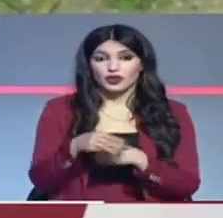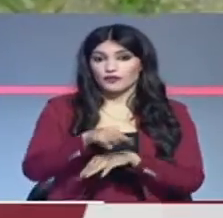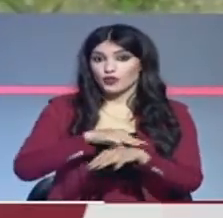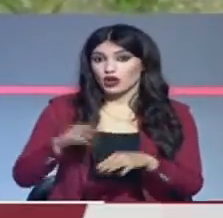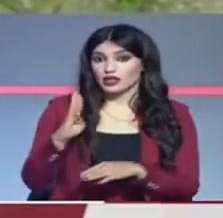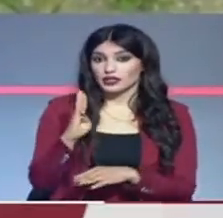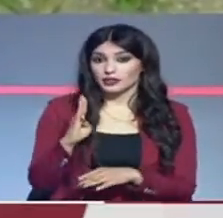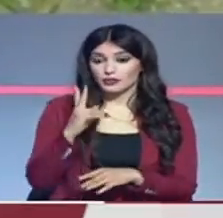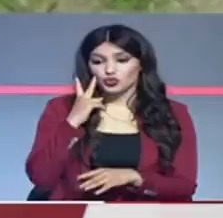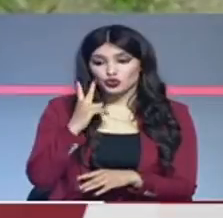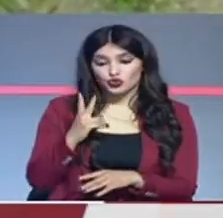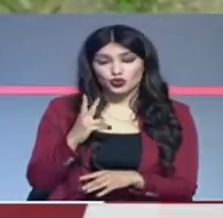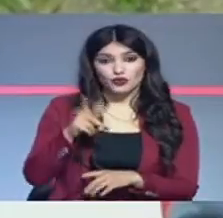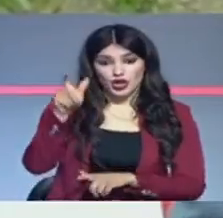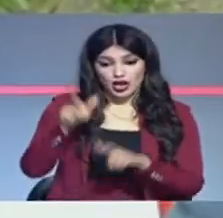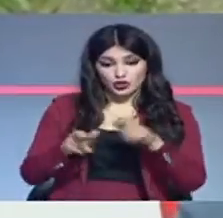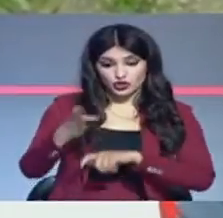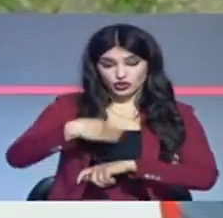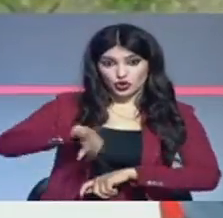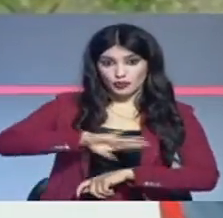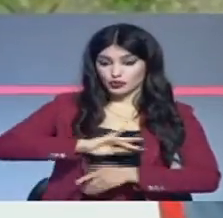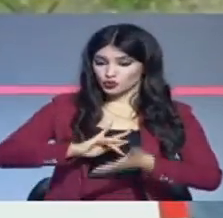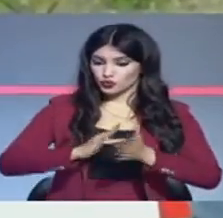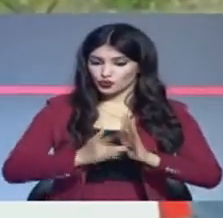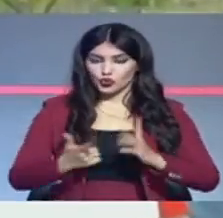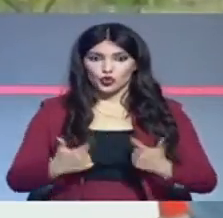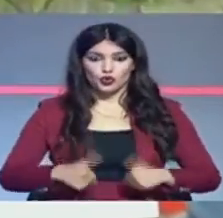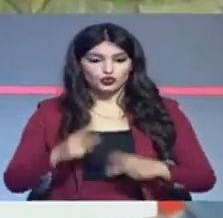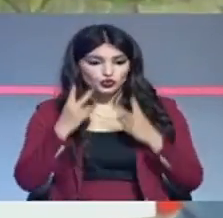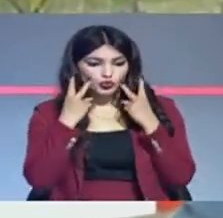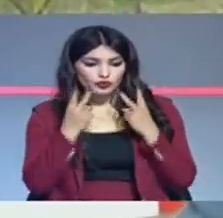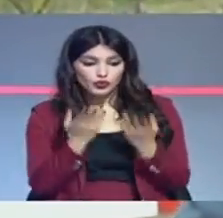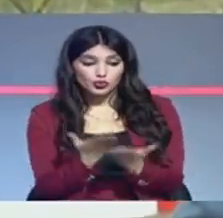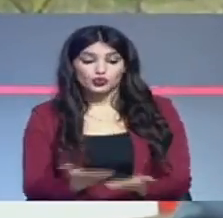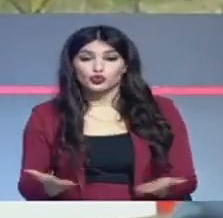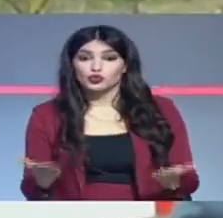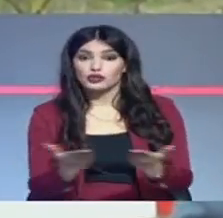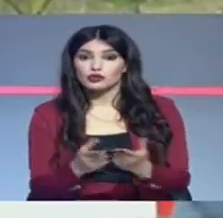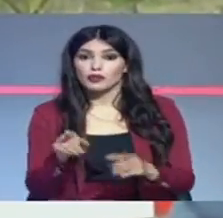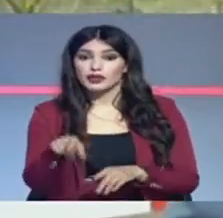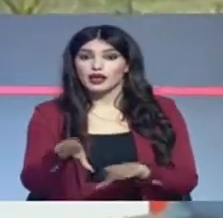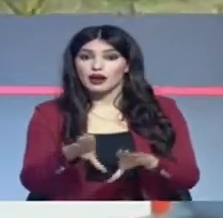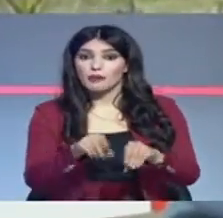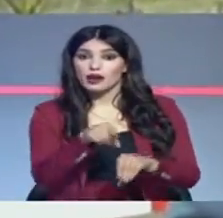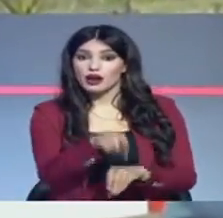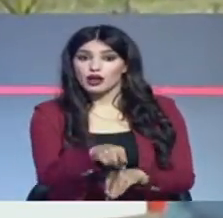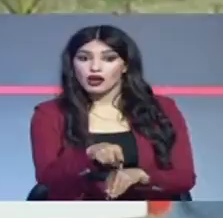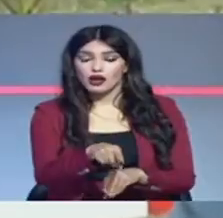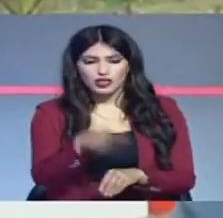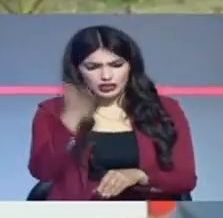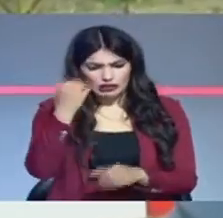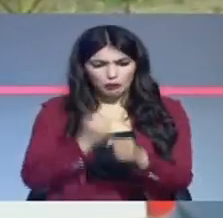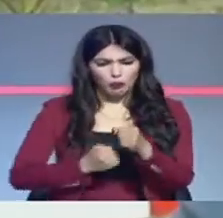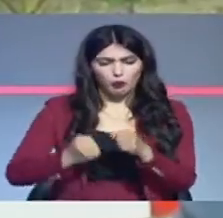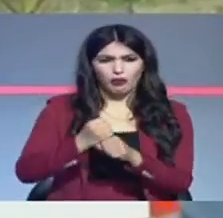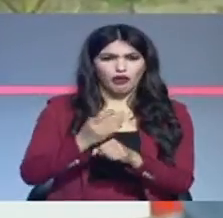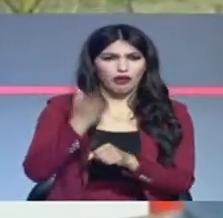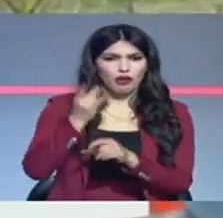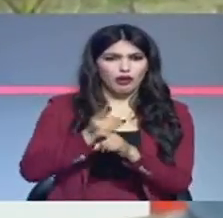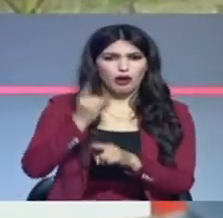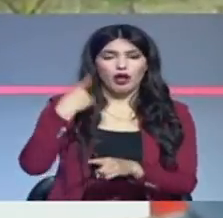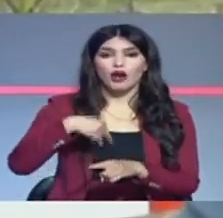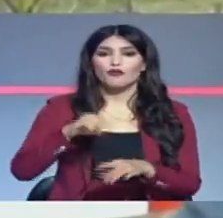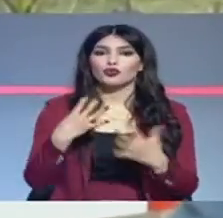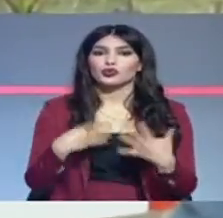ومسيحيين معنا من ممثلي مختلف الوزارات واطلعوا على المحطه هذه اللي تاريخ انشائها يعود سنه